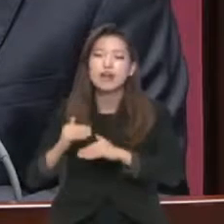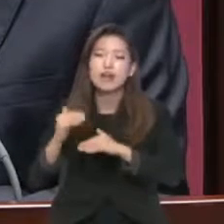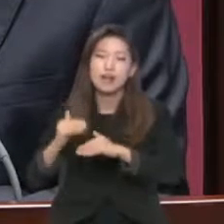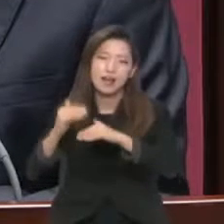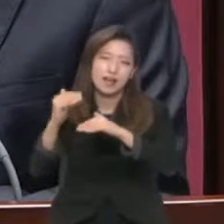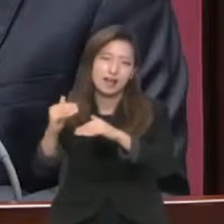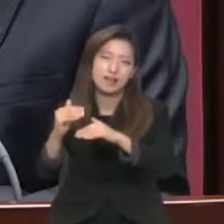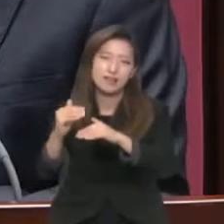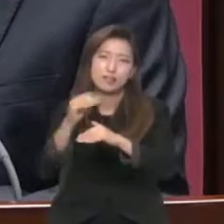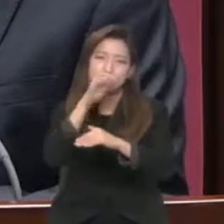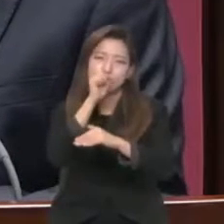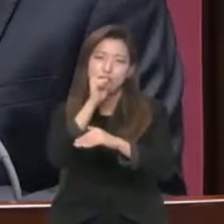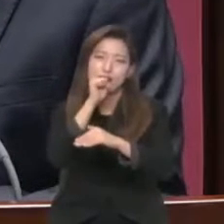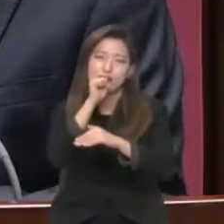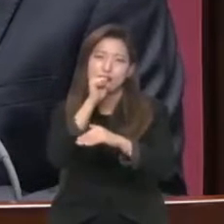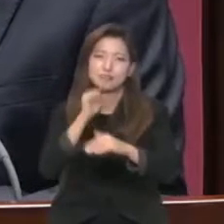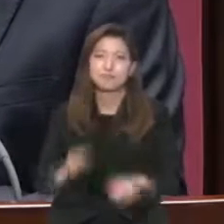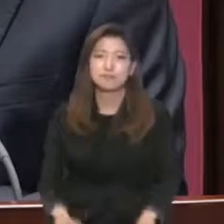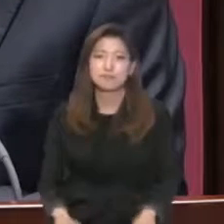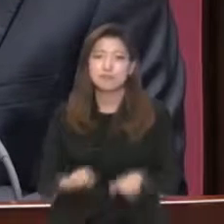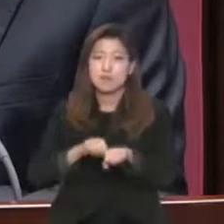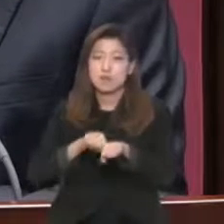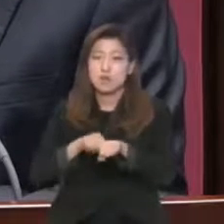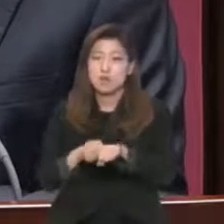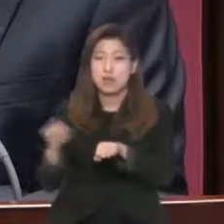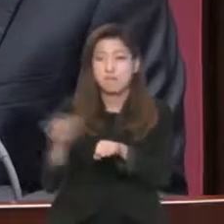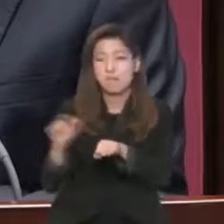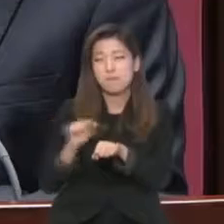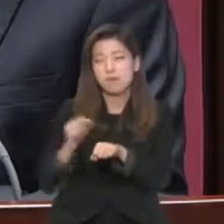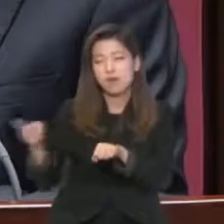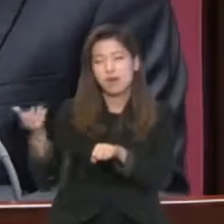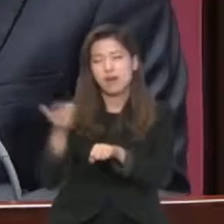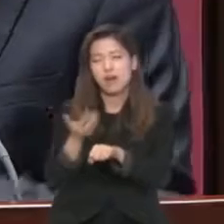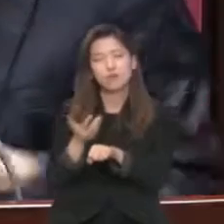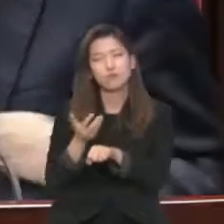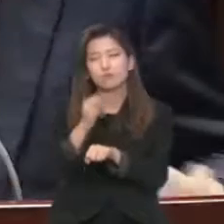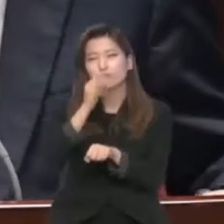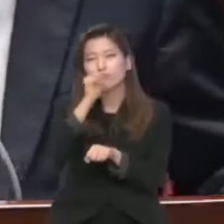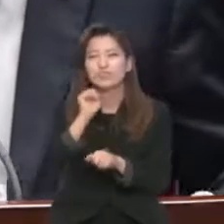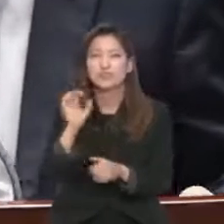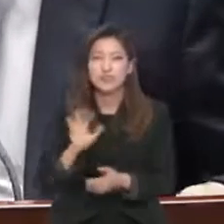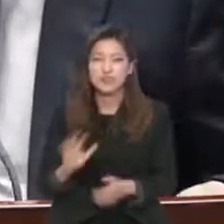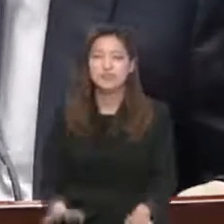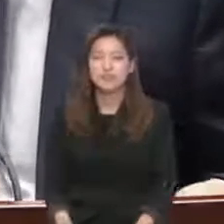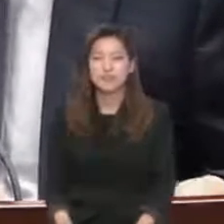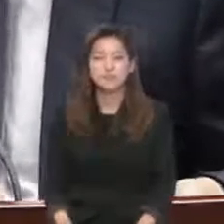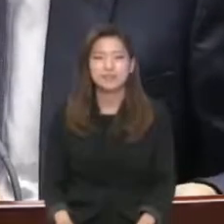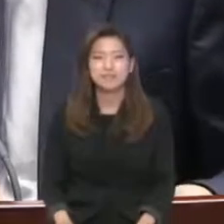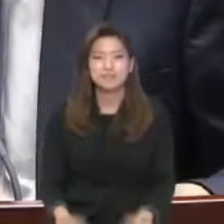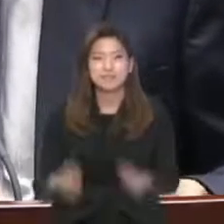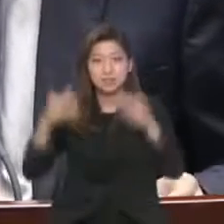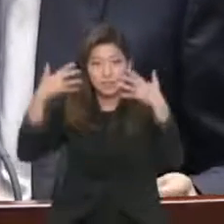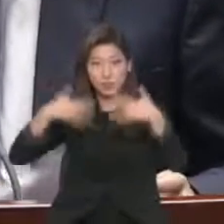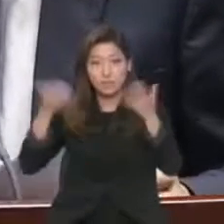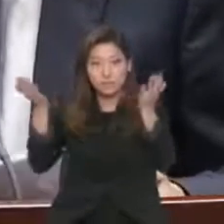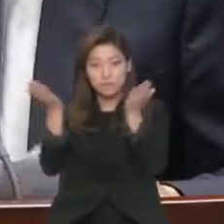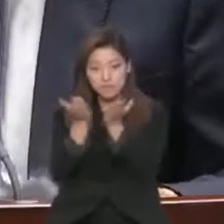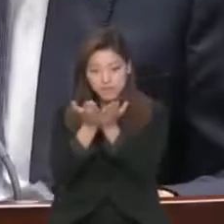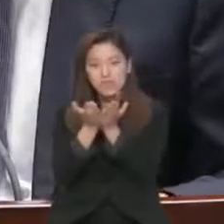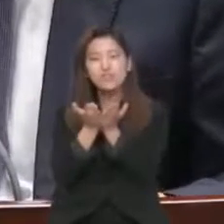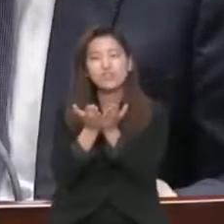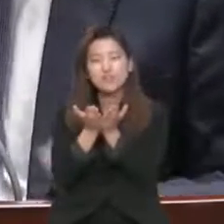없이 그 계획을 잘 이렇게 이행을 해서 조건이 충족되면서 하는 것이 저는 바람직한